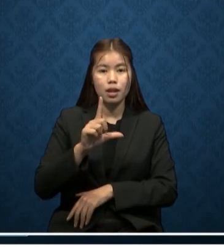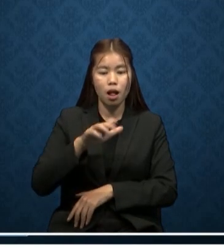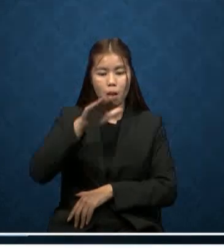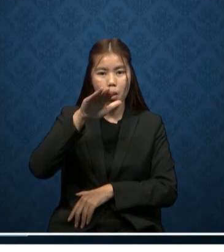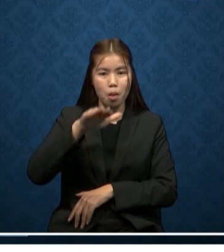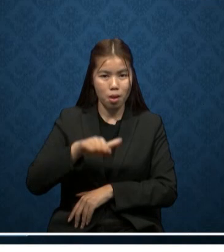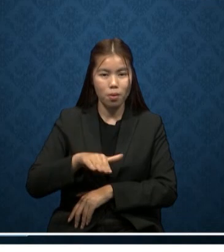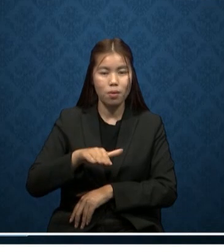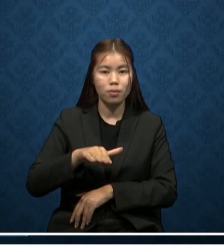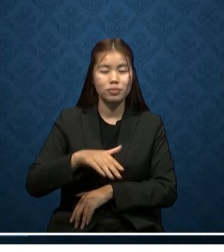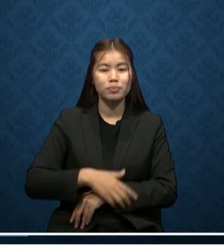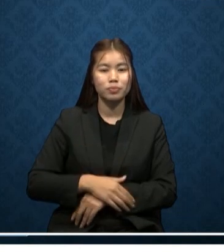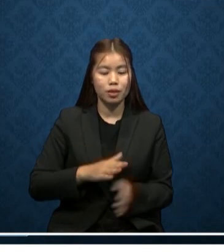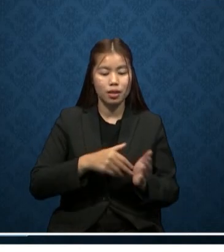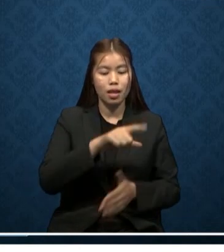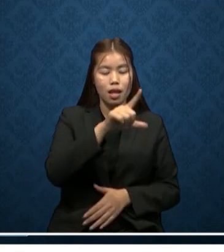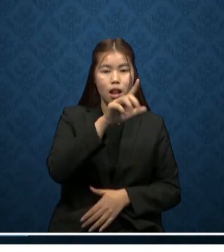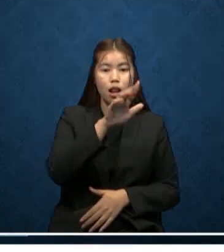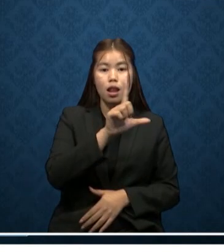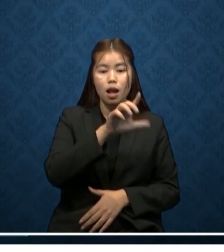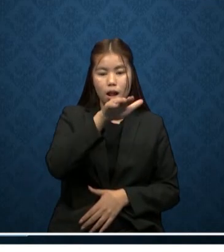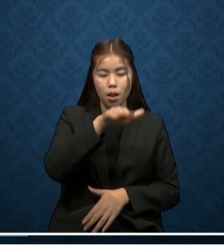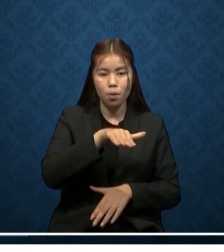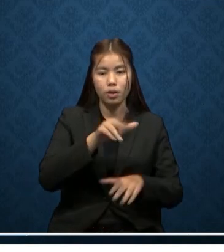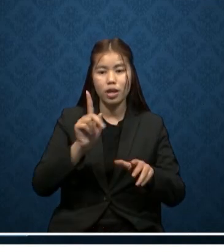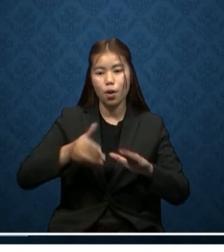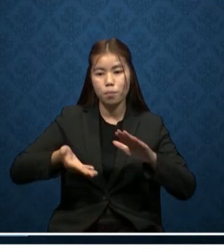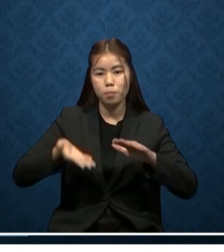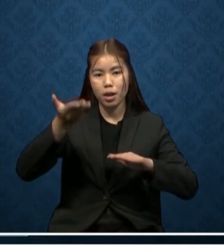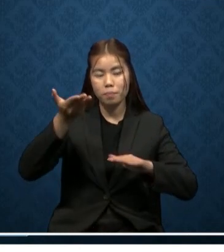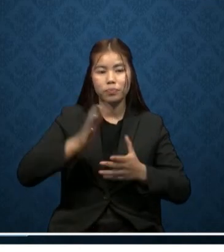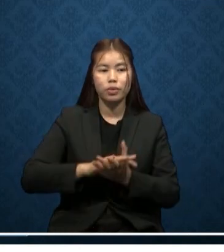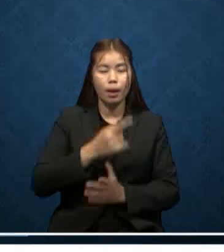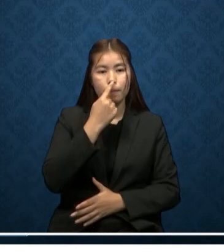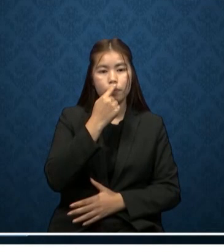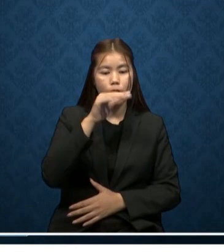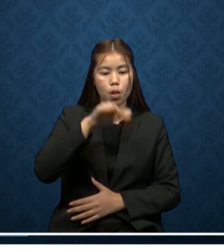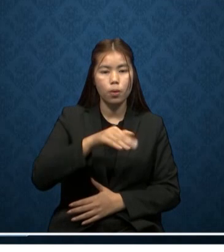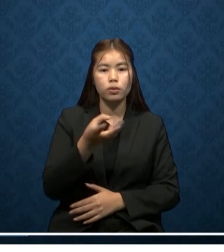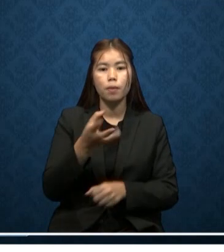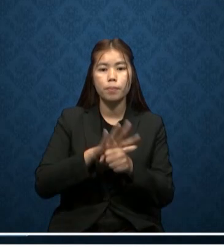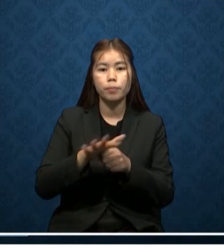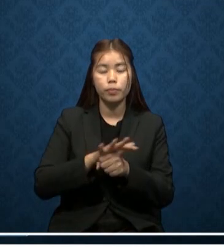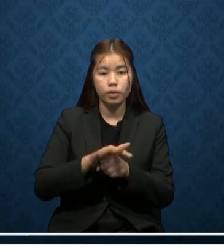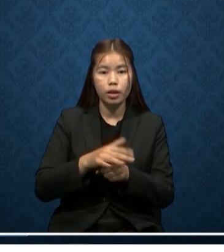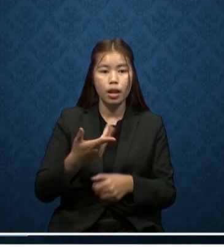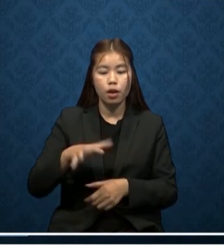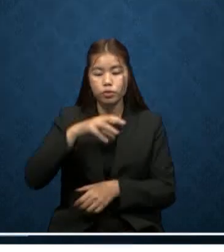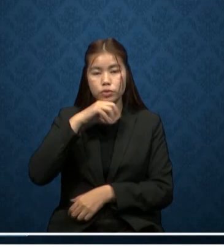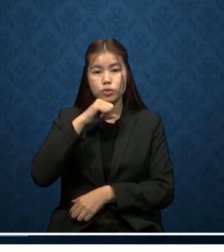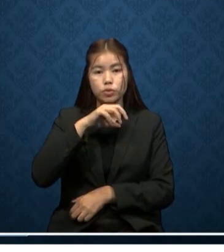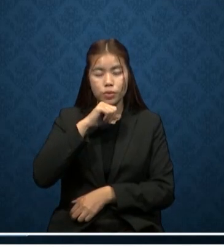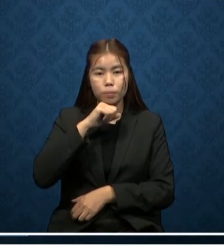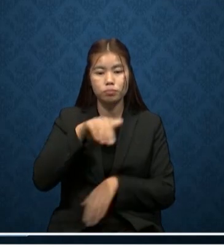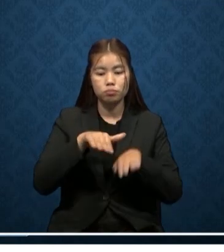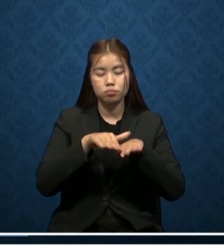ลงนะครับเพราะว่าเขียวเพิ่มในขณะสีแดงก็ไม่ได้ลดลงมากนะครับส่วนสีส้มสีส้มก็อยู่